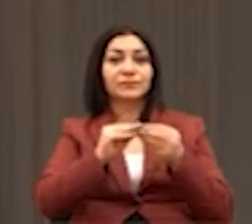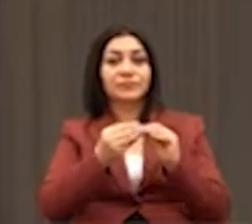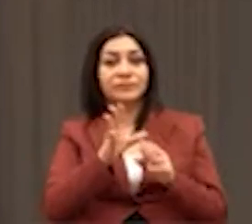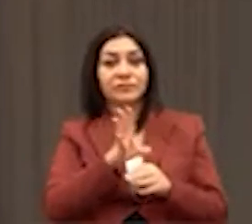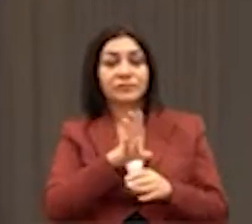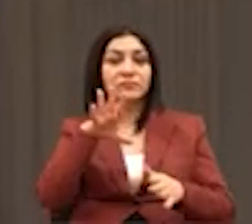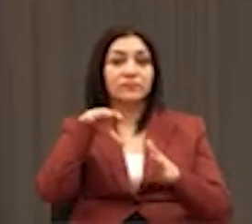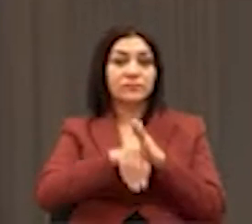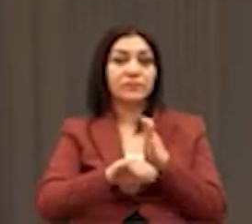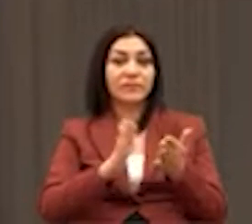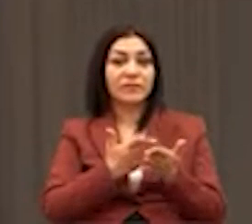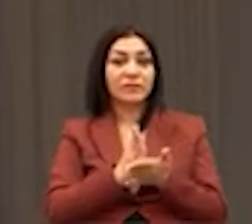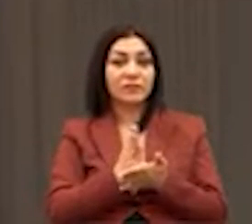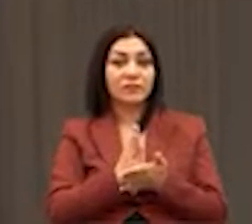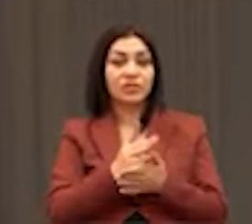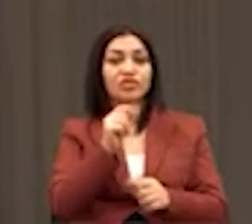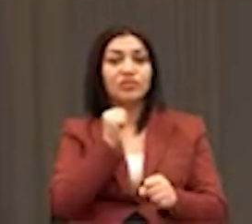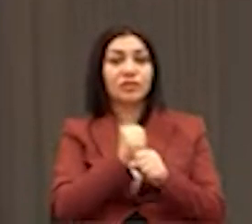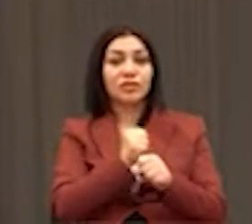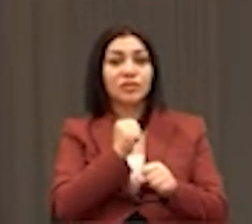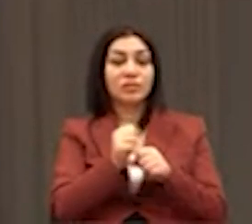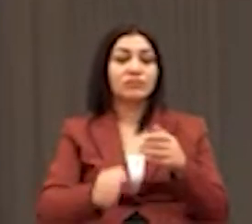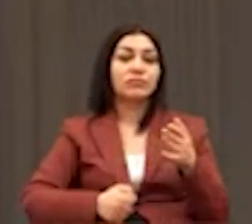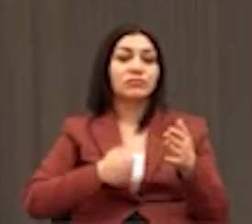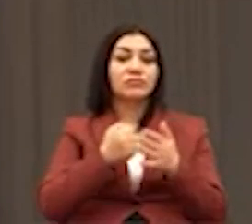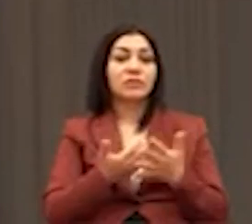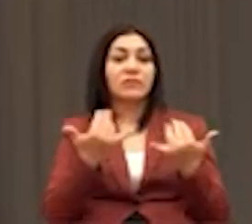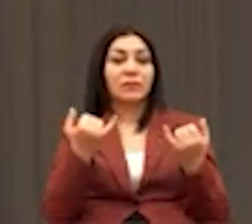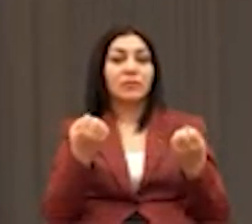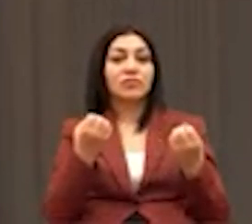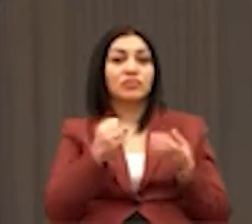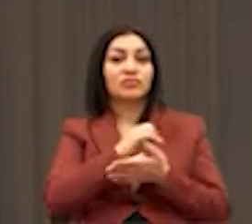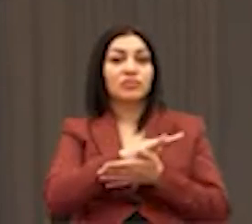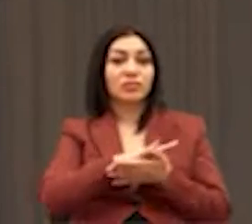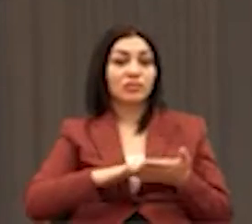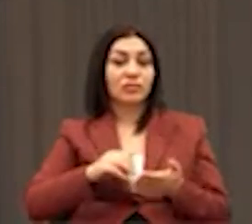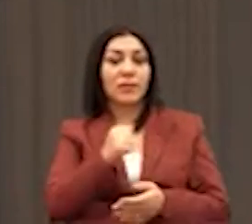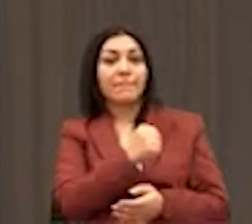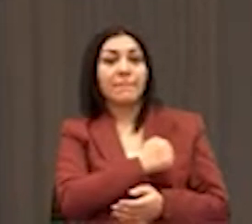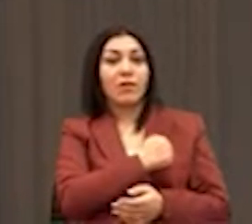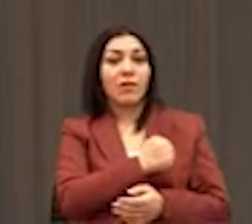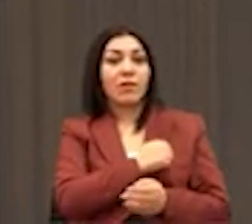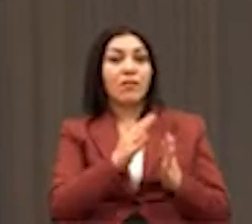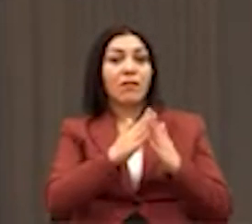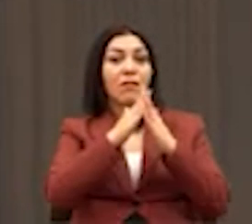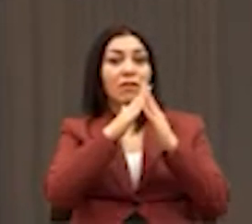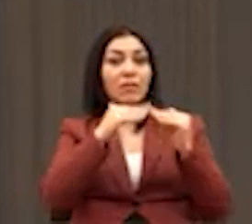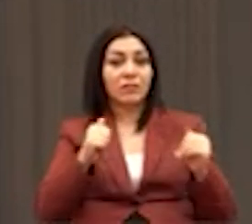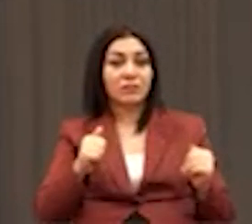ներքին քաղաքականությունում ինչեր են անում եւ մինչեւ հիմա շարունակում են բանակը քանդելով։